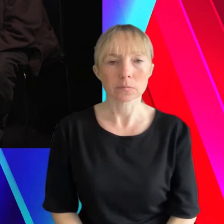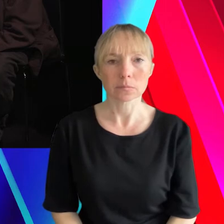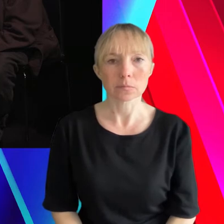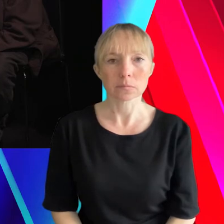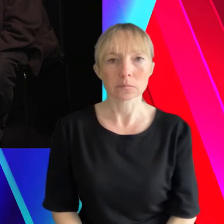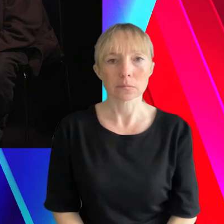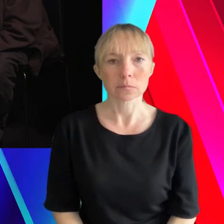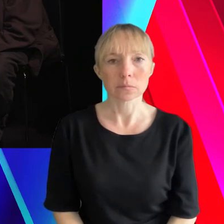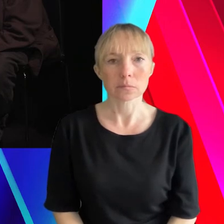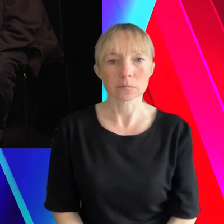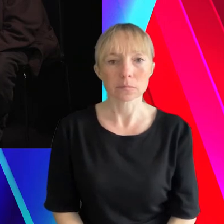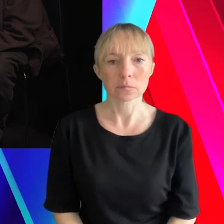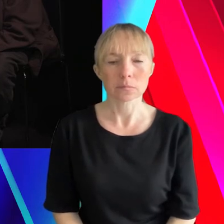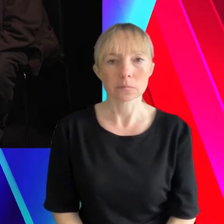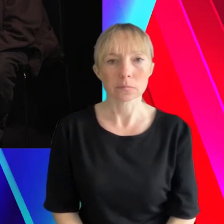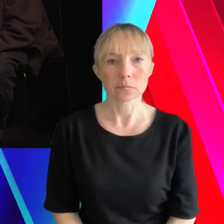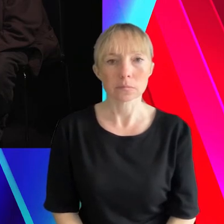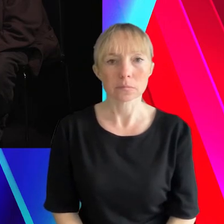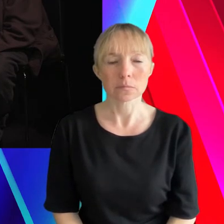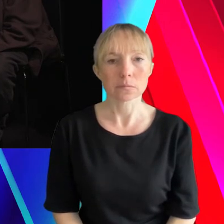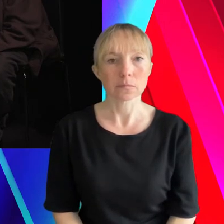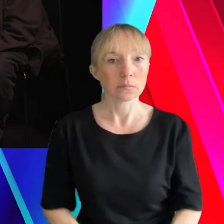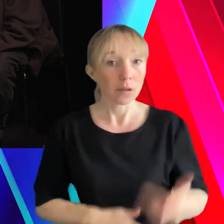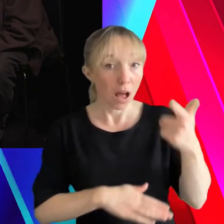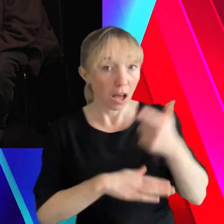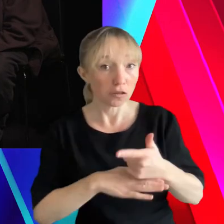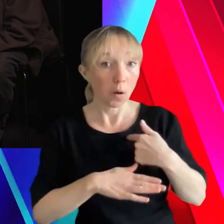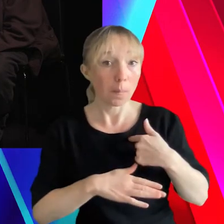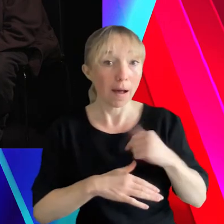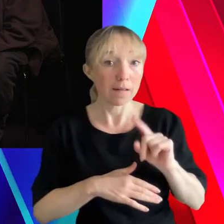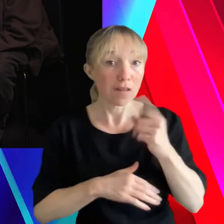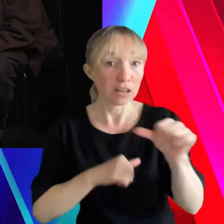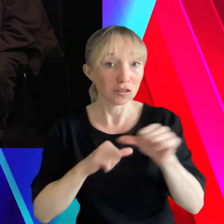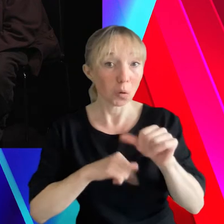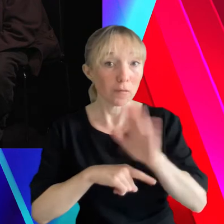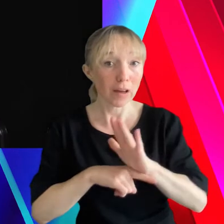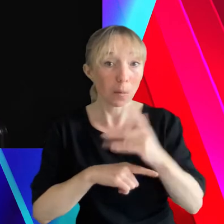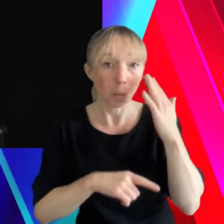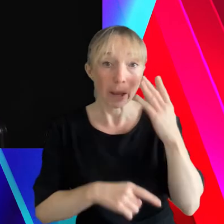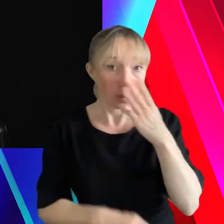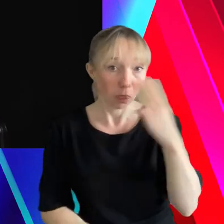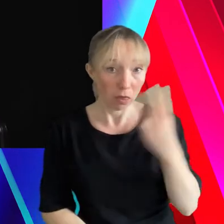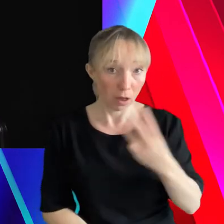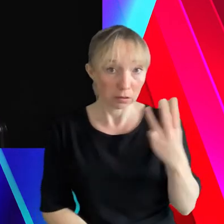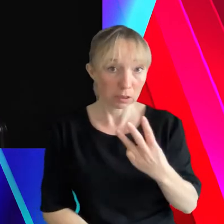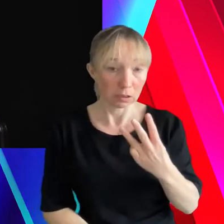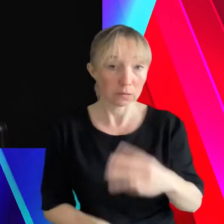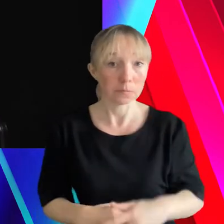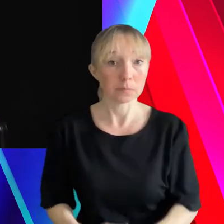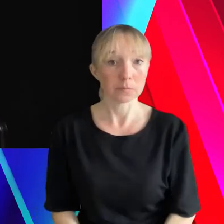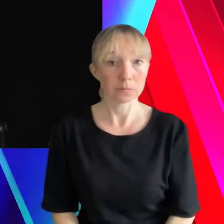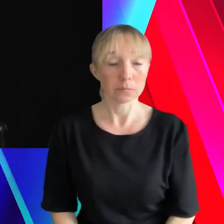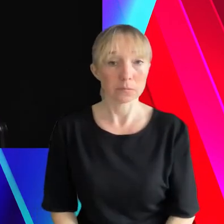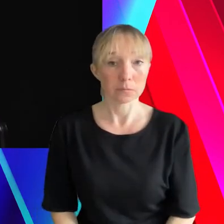رو 13 سالم بود که ساختم. I shot my first short film when I was 13. و خیلی برام عجیبه الان به بچه